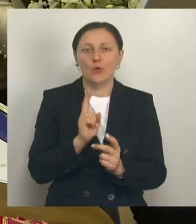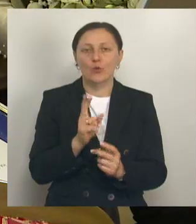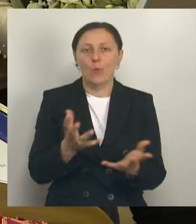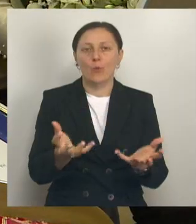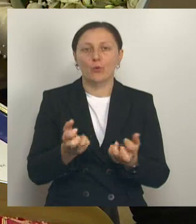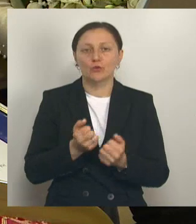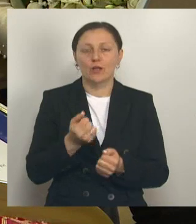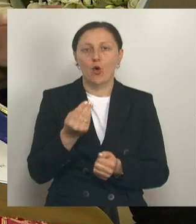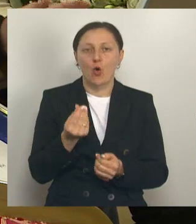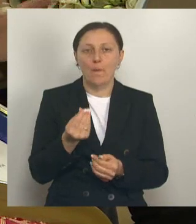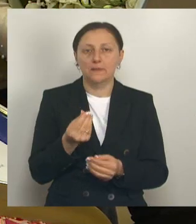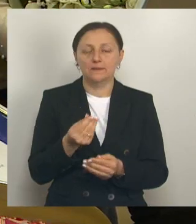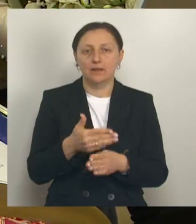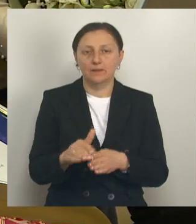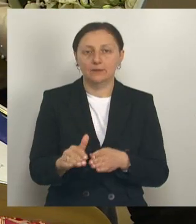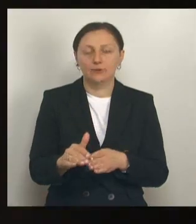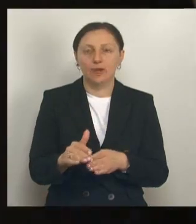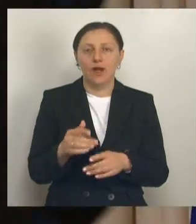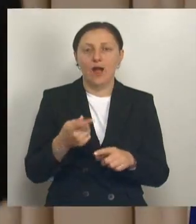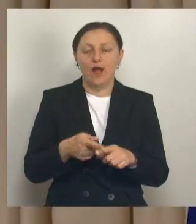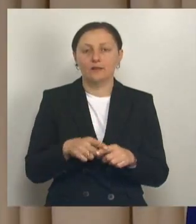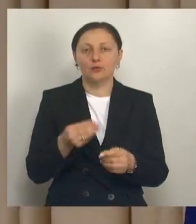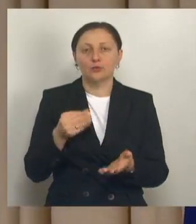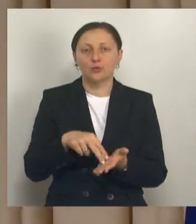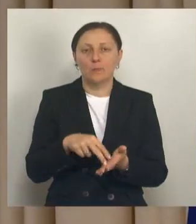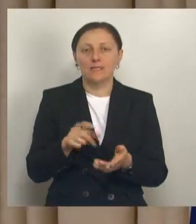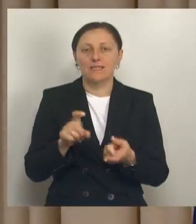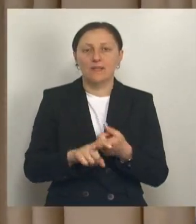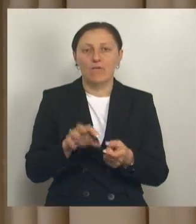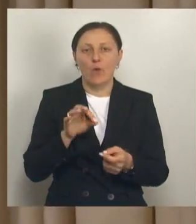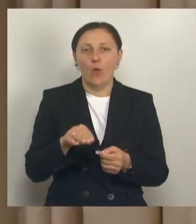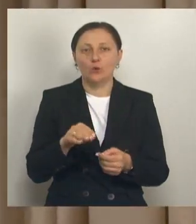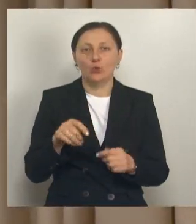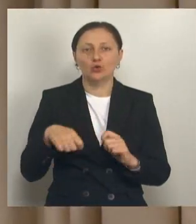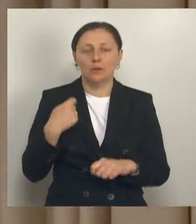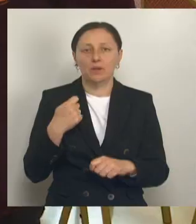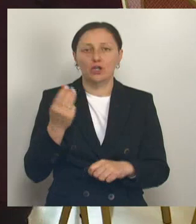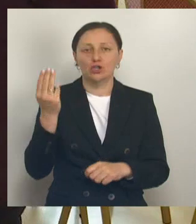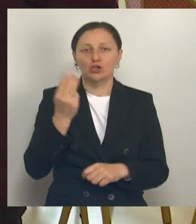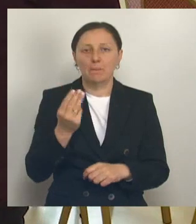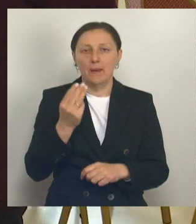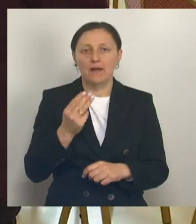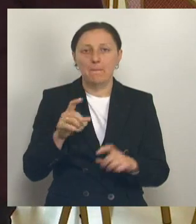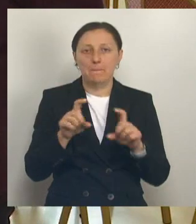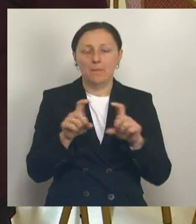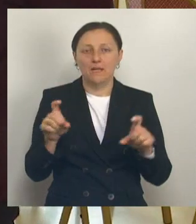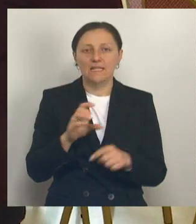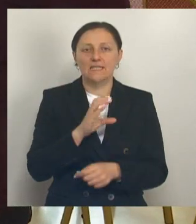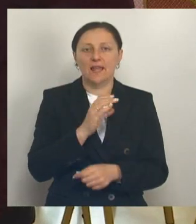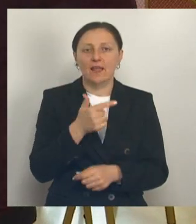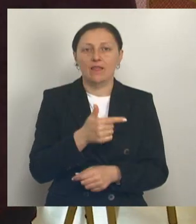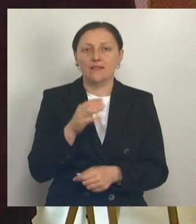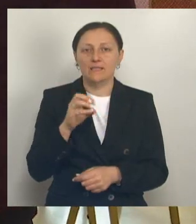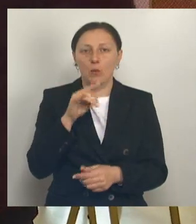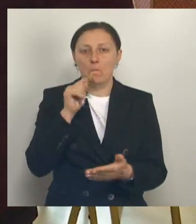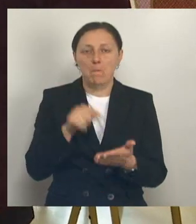компенсацию в числе первых ее размер зависит от ущерба торговый центр шебекинского предпринимателя Геннадия селютина